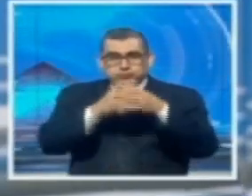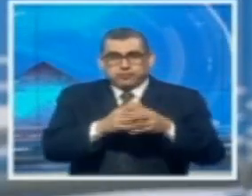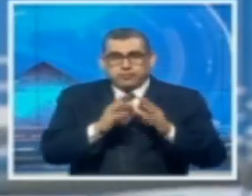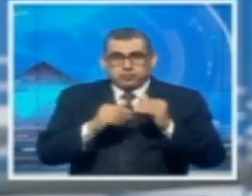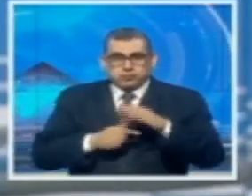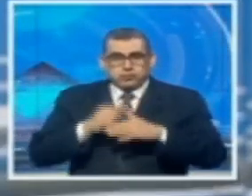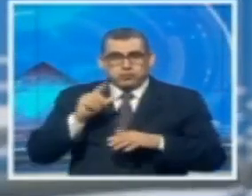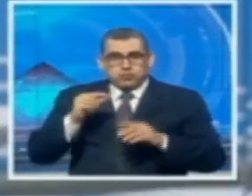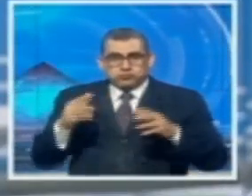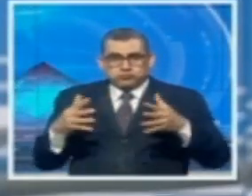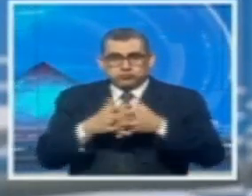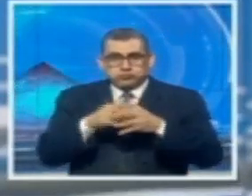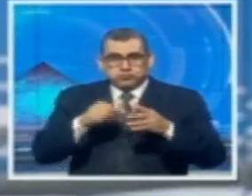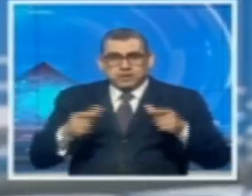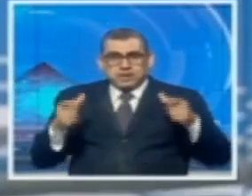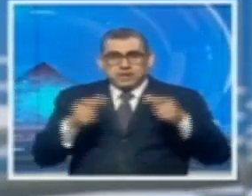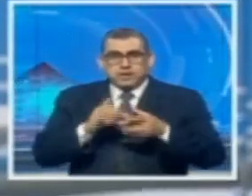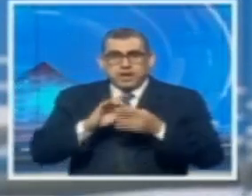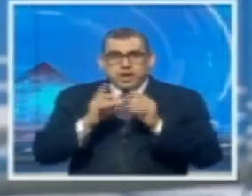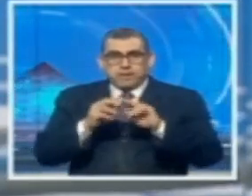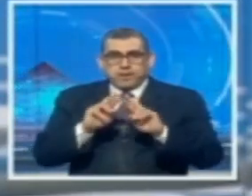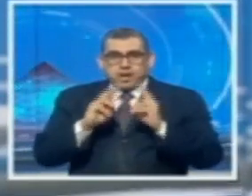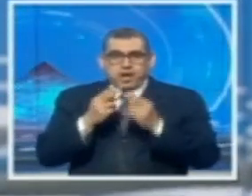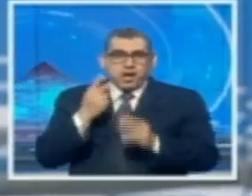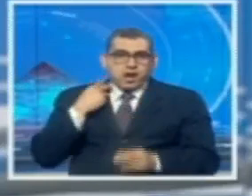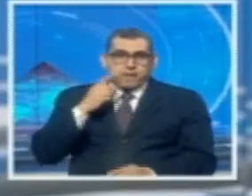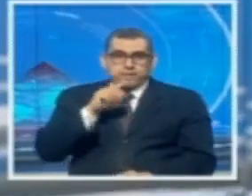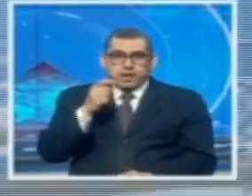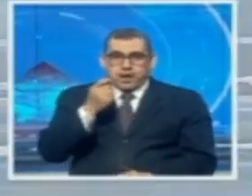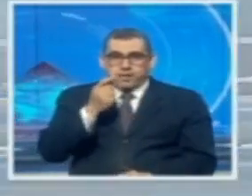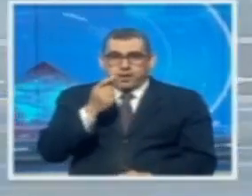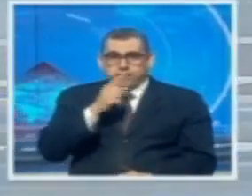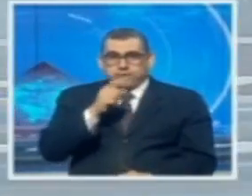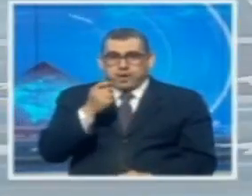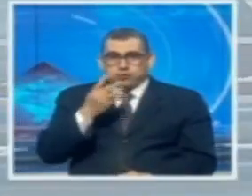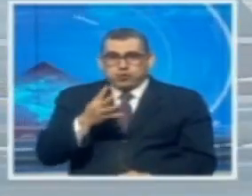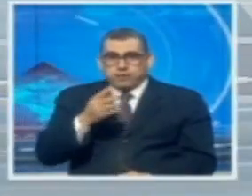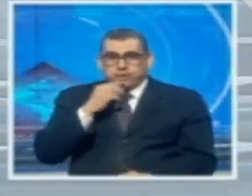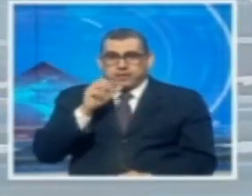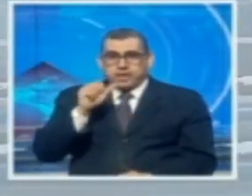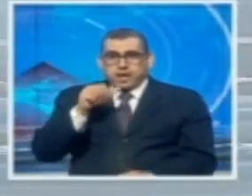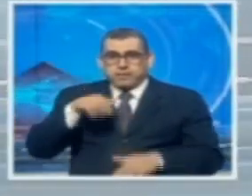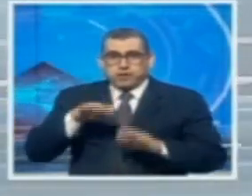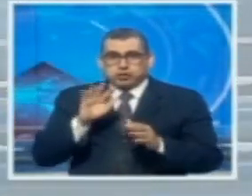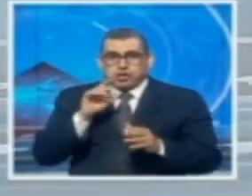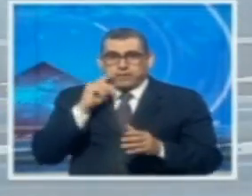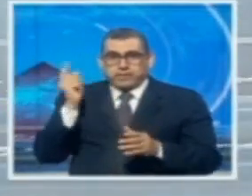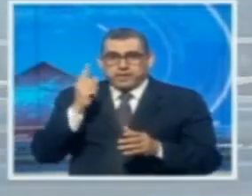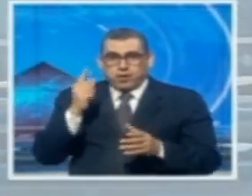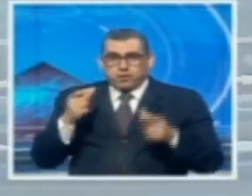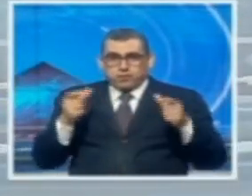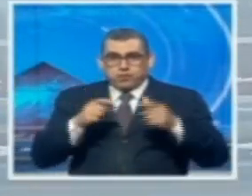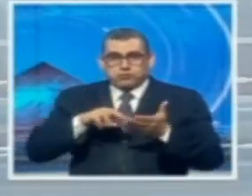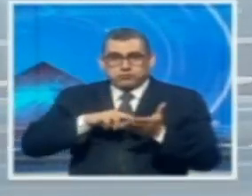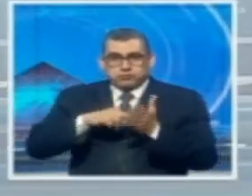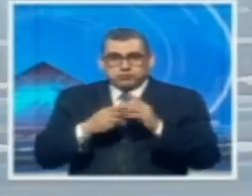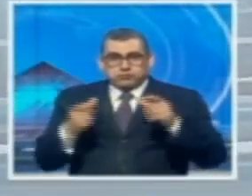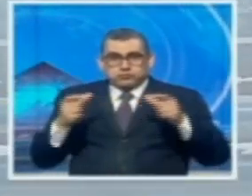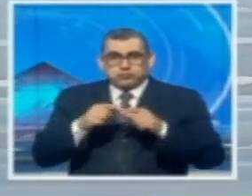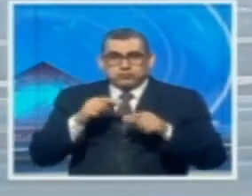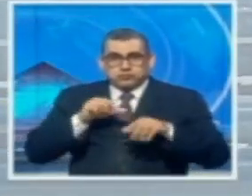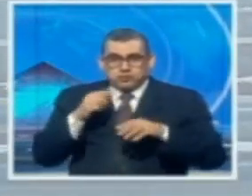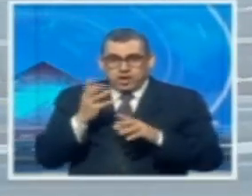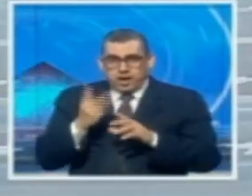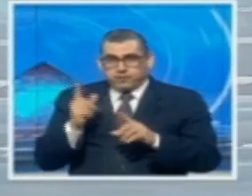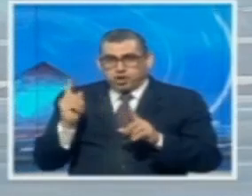المستوى للمشاركة في اجتماعات الجمعية 45 بعد 100 للاتحاد البرلماني الدولي المقرر عقدها خلال